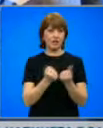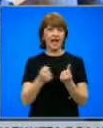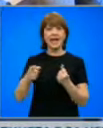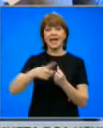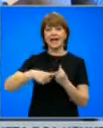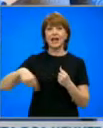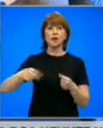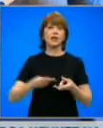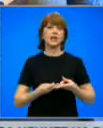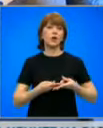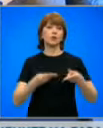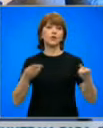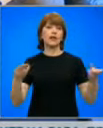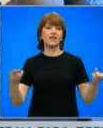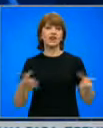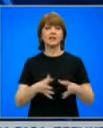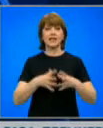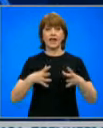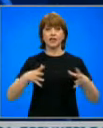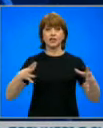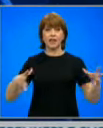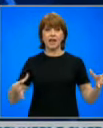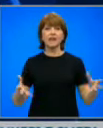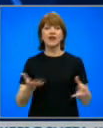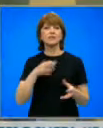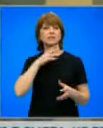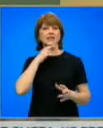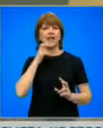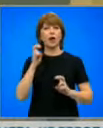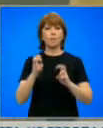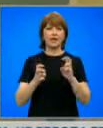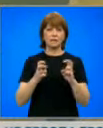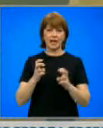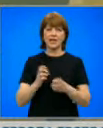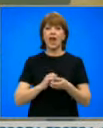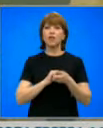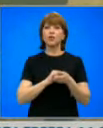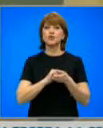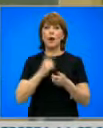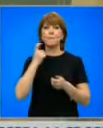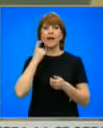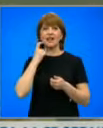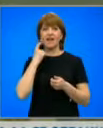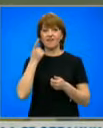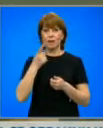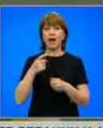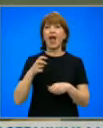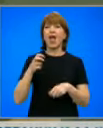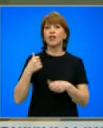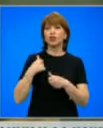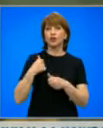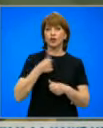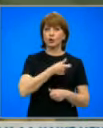в който се открива ново или се разширява вече съществуващо предприятие. Дружеството Балкан Фарма Дупница АД, което е вложило